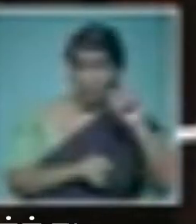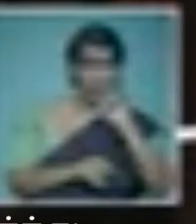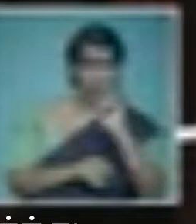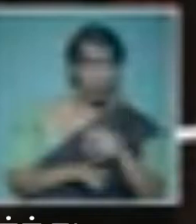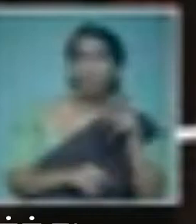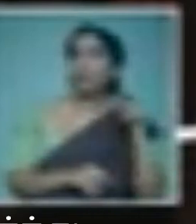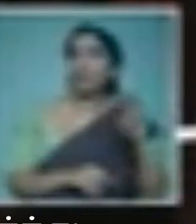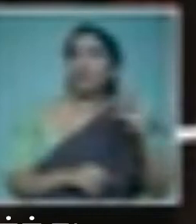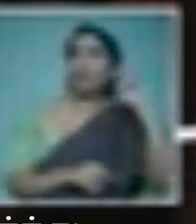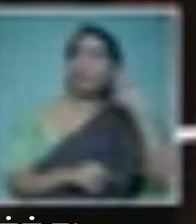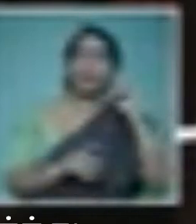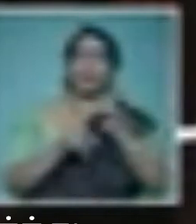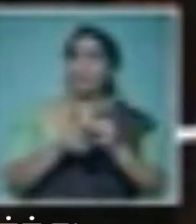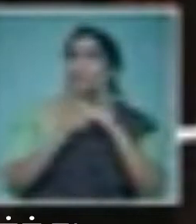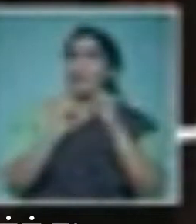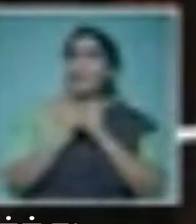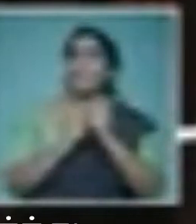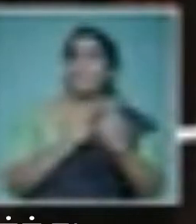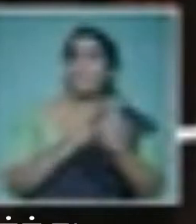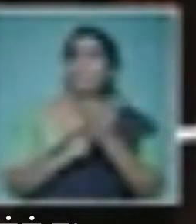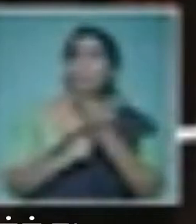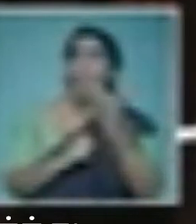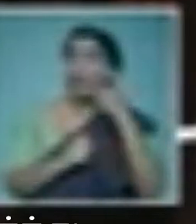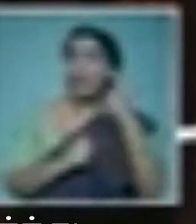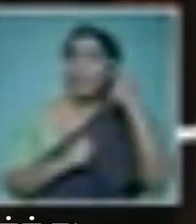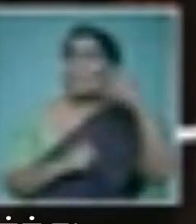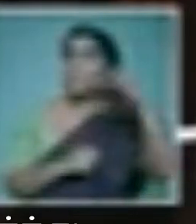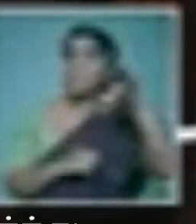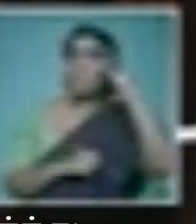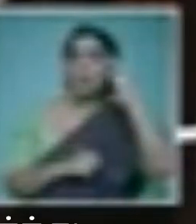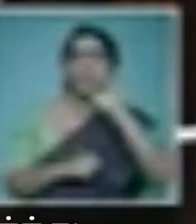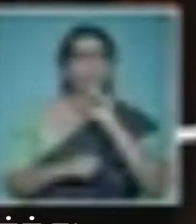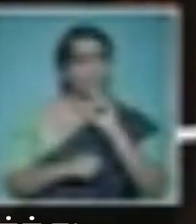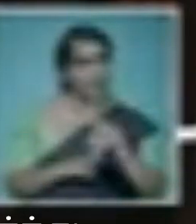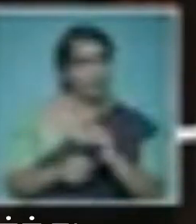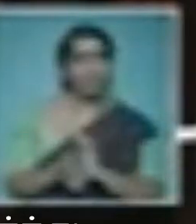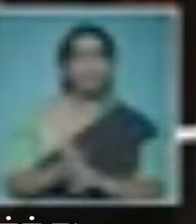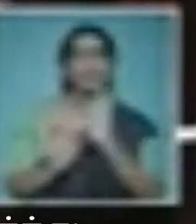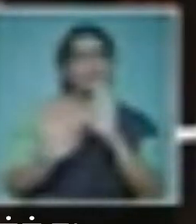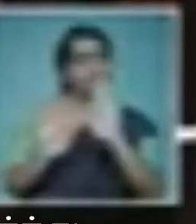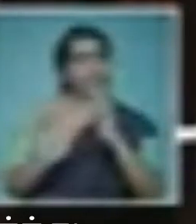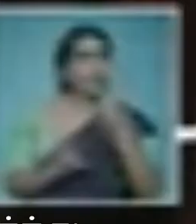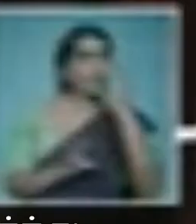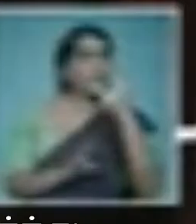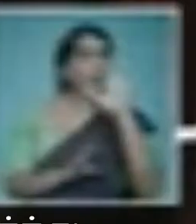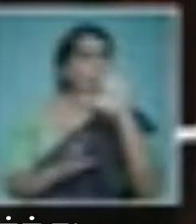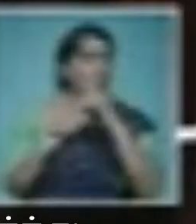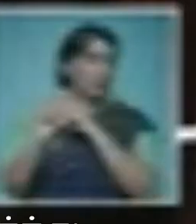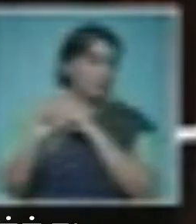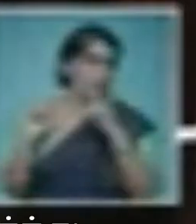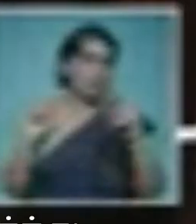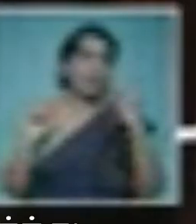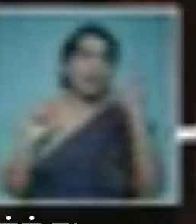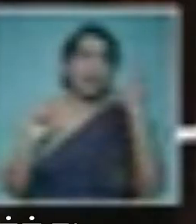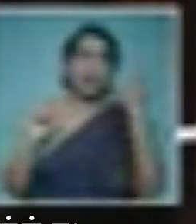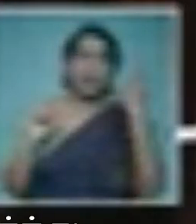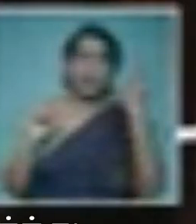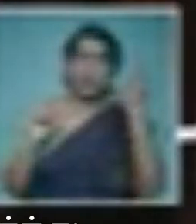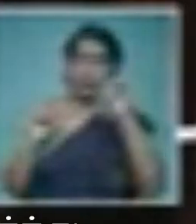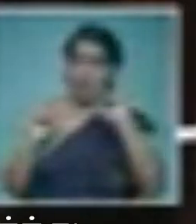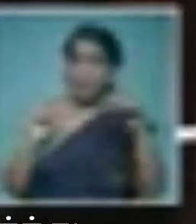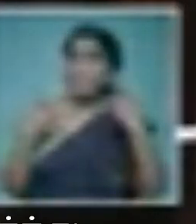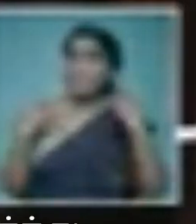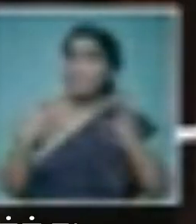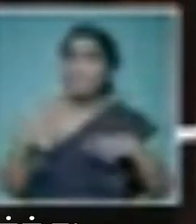ඒ පොරොන්දුව ඒ විදිහටම කරන්න පුළුවන් කියලා පිළිගන්න එපා කියලා මේ කතාවේ තියෙනවා කියලා කියන්නේ හරි අපි කියමු දැන් 2005 ඉඳන් 2010 වෙනකල් මේ